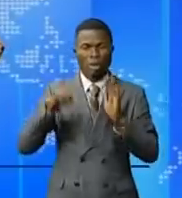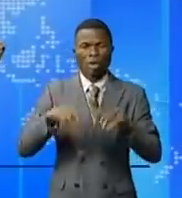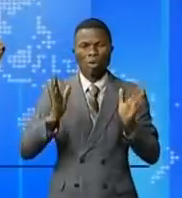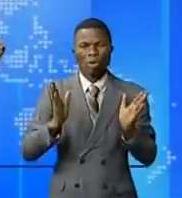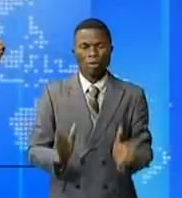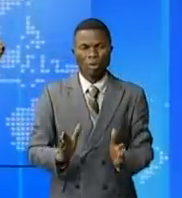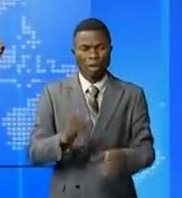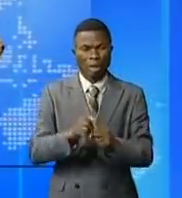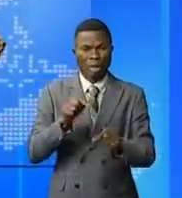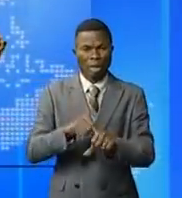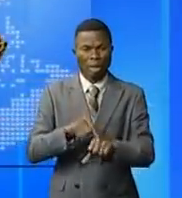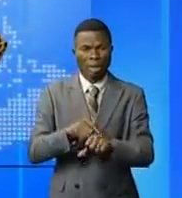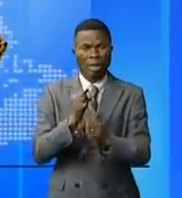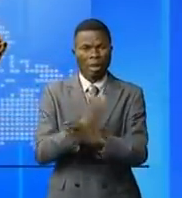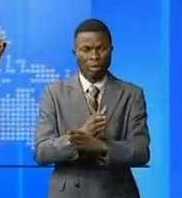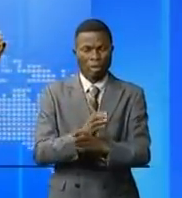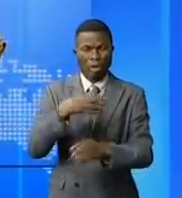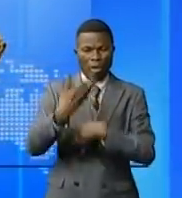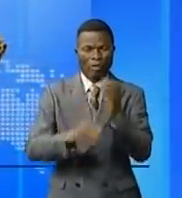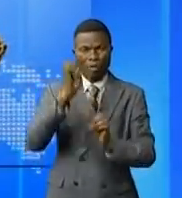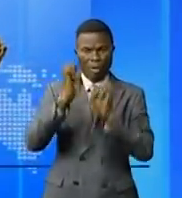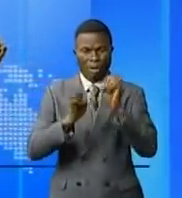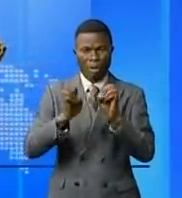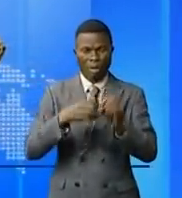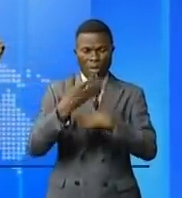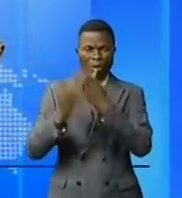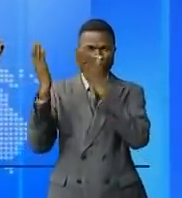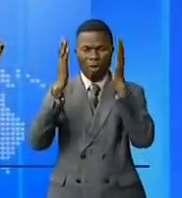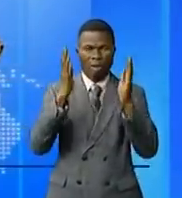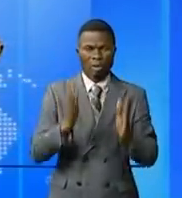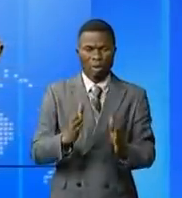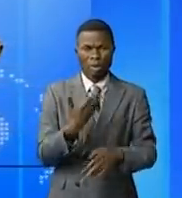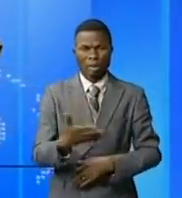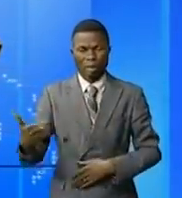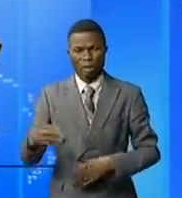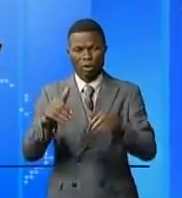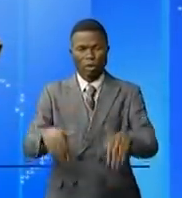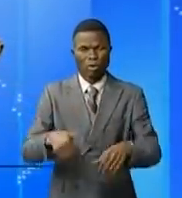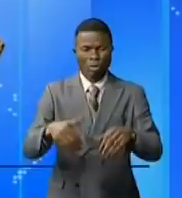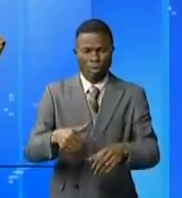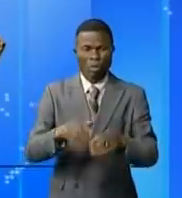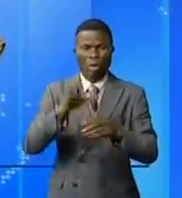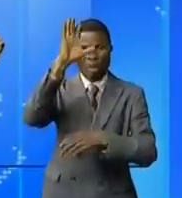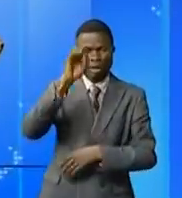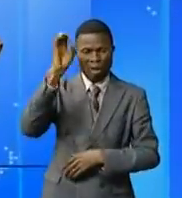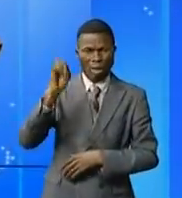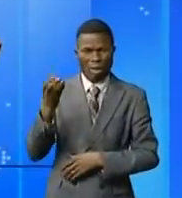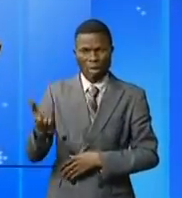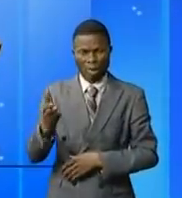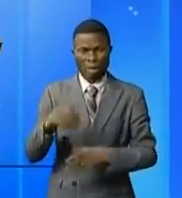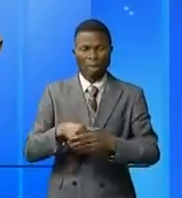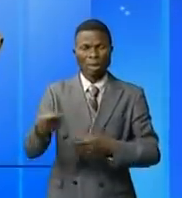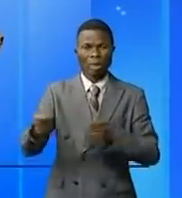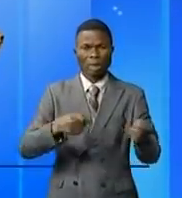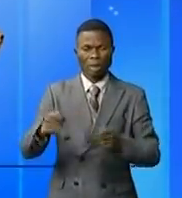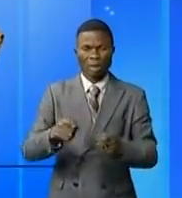congolais, l'heure est à présent à l'évaluation et à la commercialisation des produits agricoles récoltés, notamment au marché